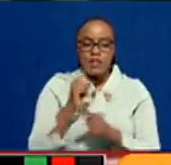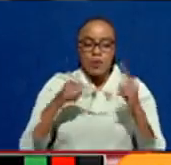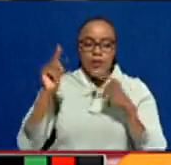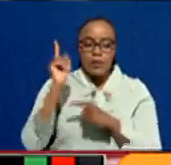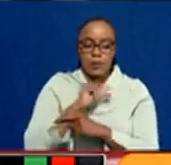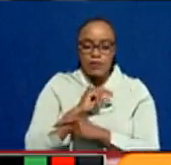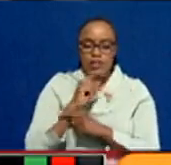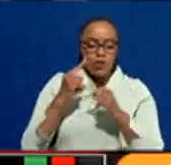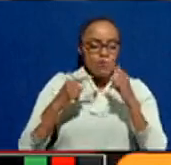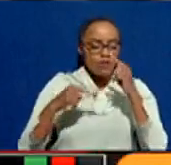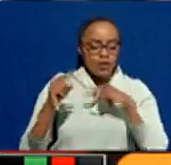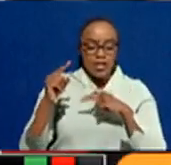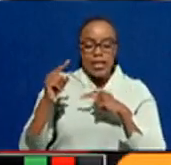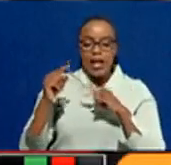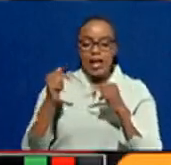Mumeshinda shetani ya vita.